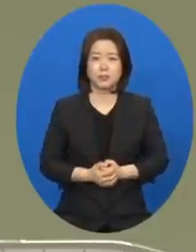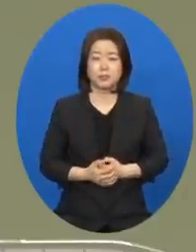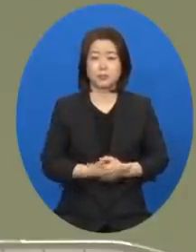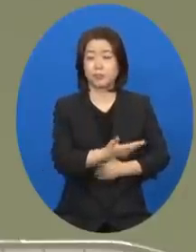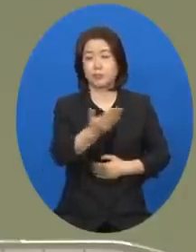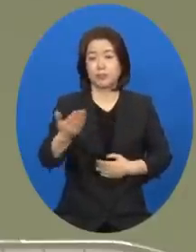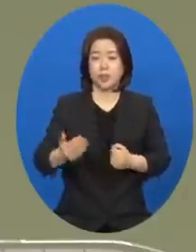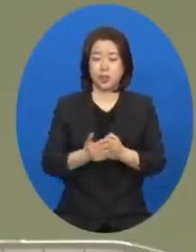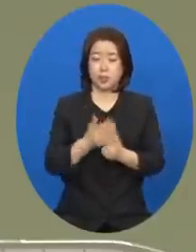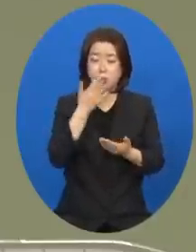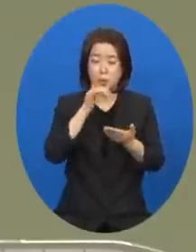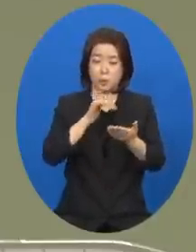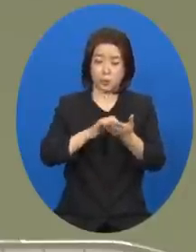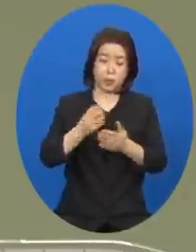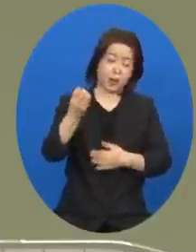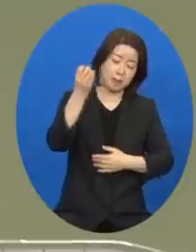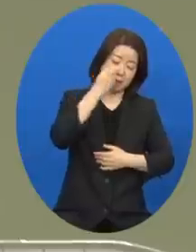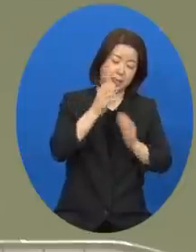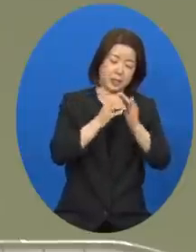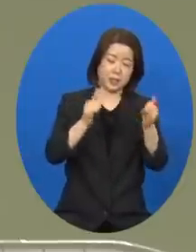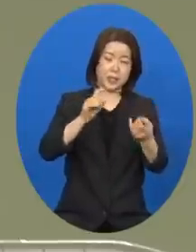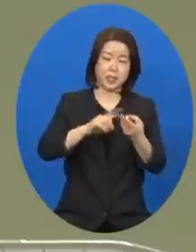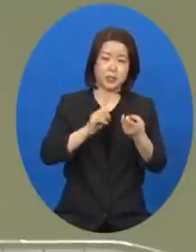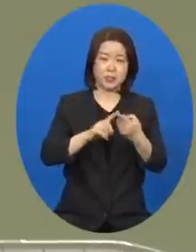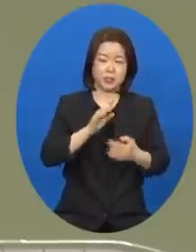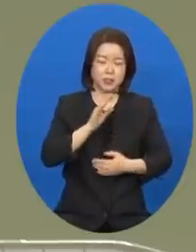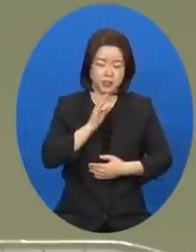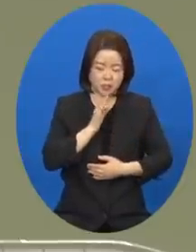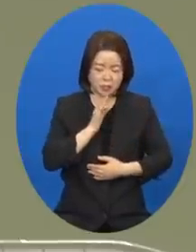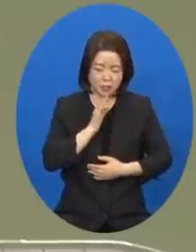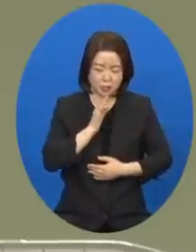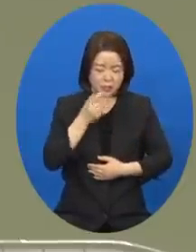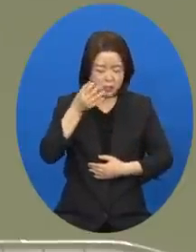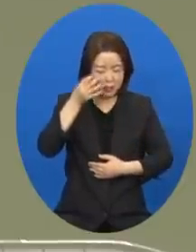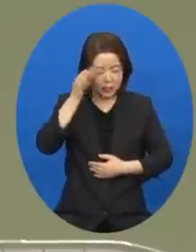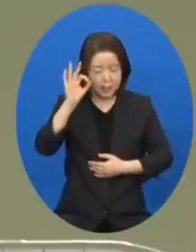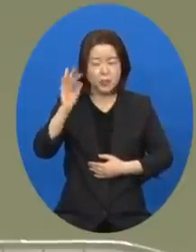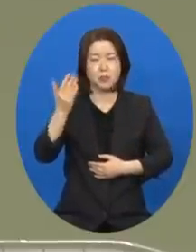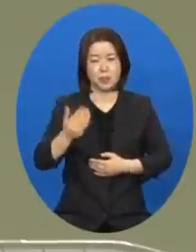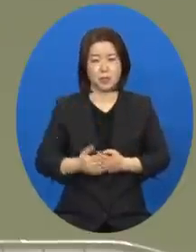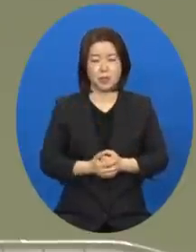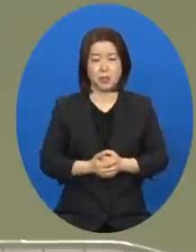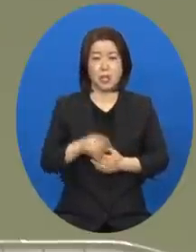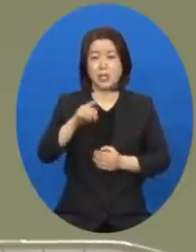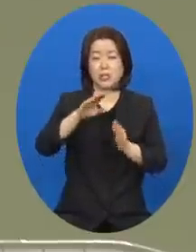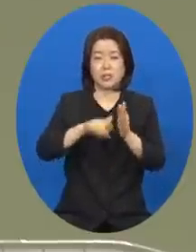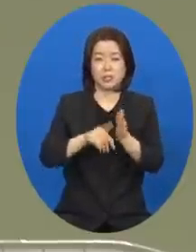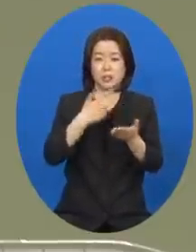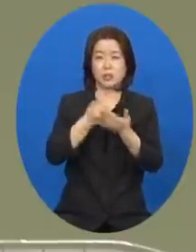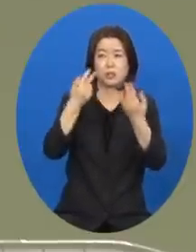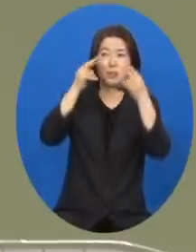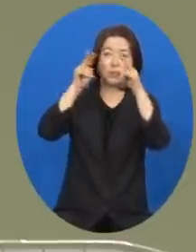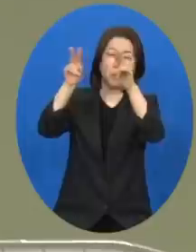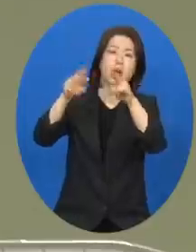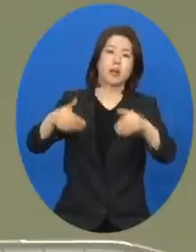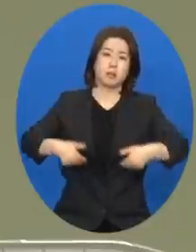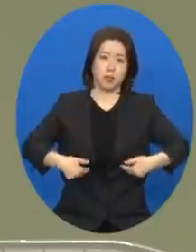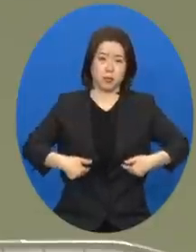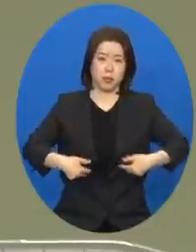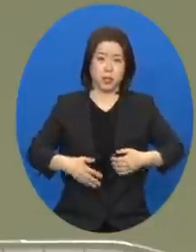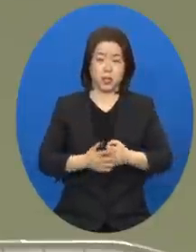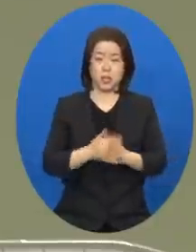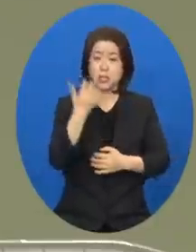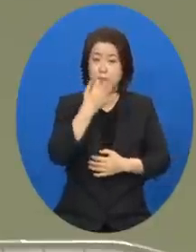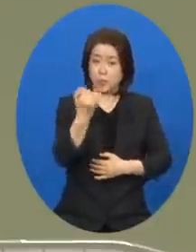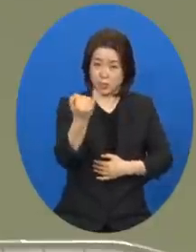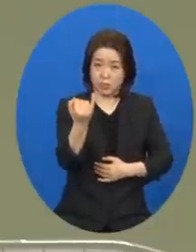여러분이 돌에 맞을 자인 것을 진짜 인정해야 돼요. 그리고 거기서 주님 바라봐야 돼요. 이 가늠한